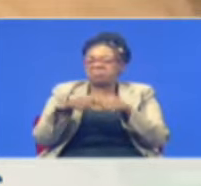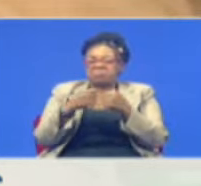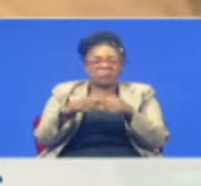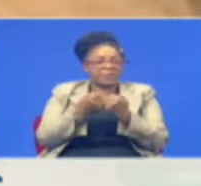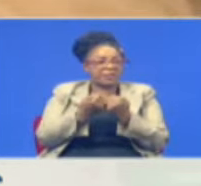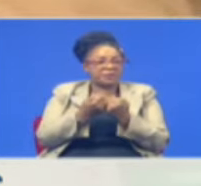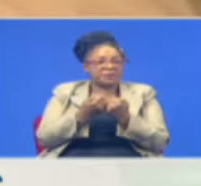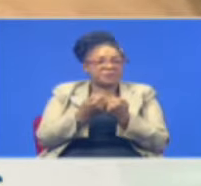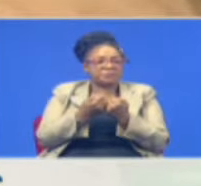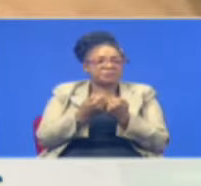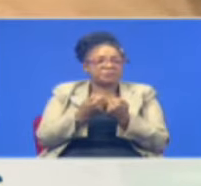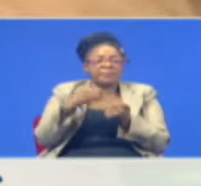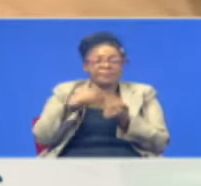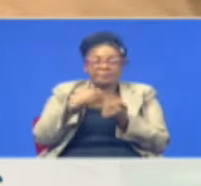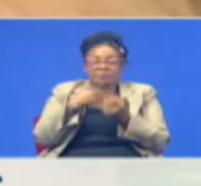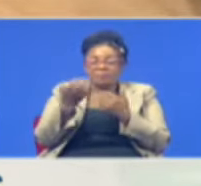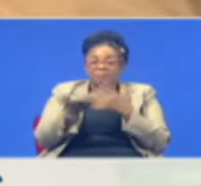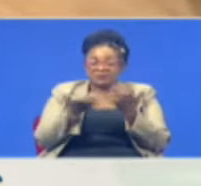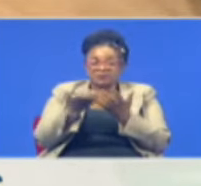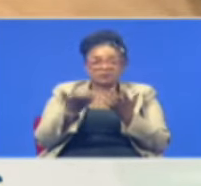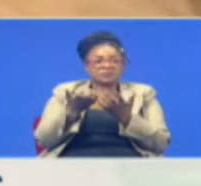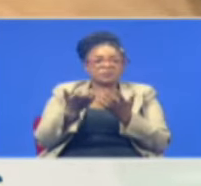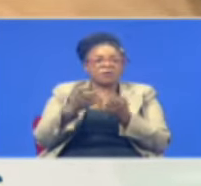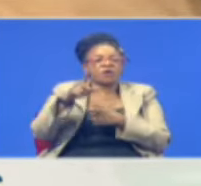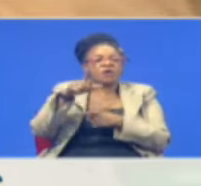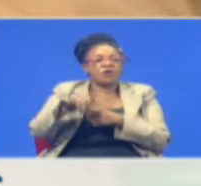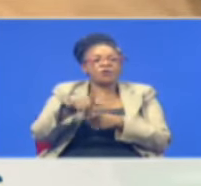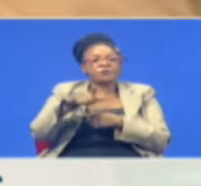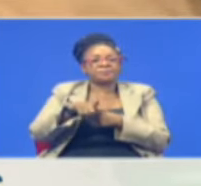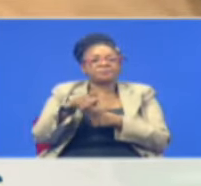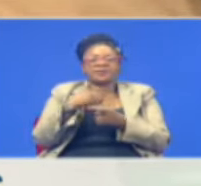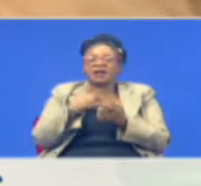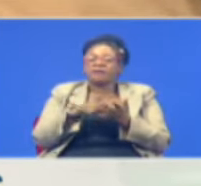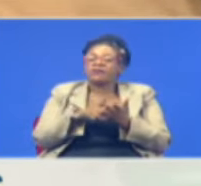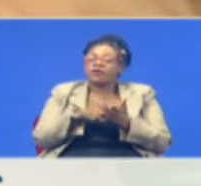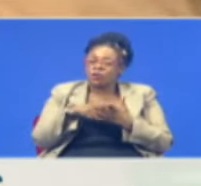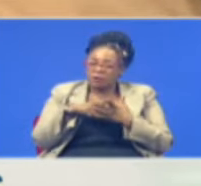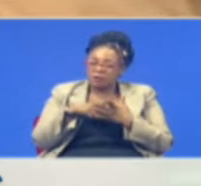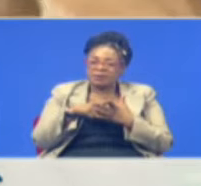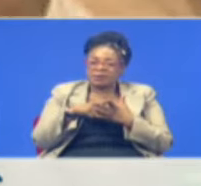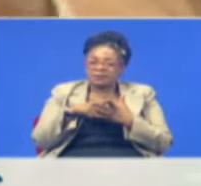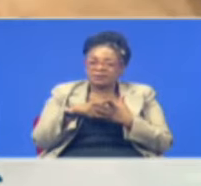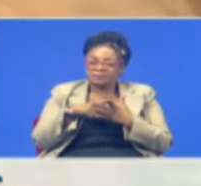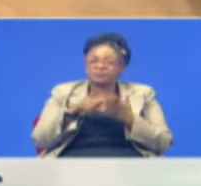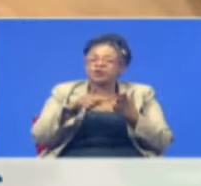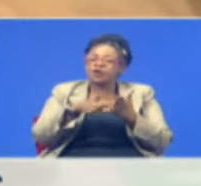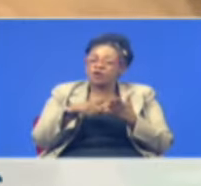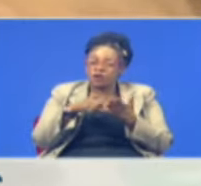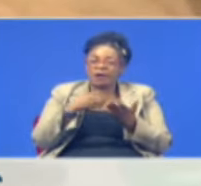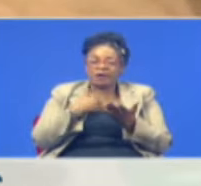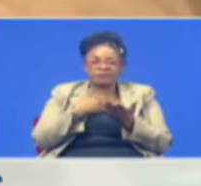sasa nina hii biashara iko chini. Niko na maloni. Ile maloni nimechukua